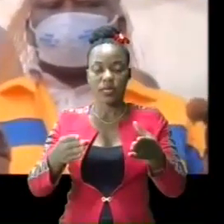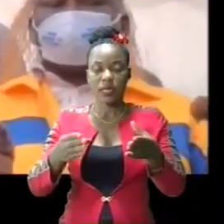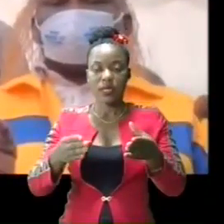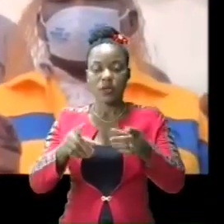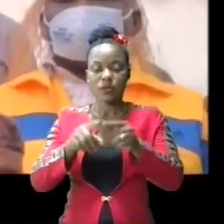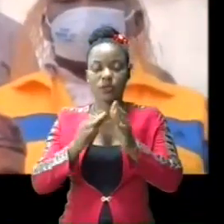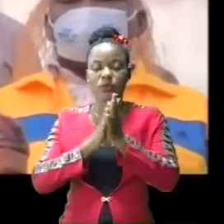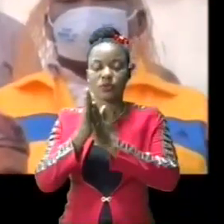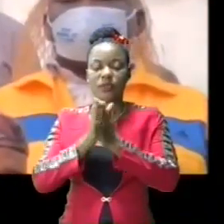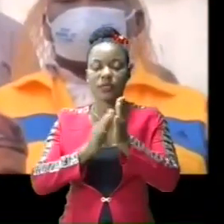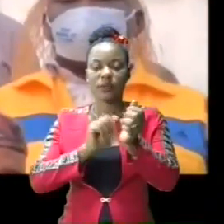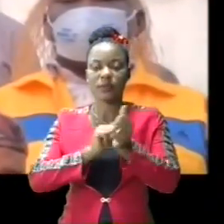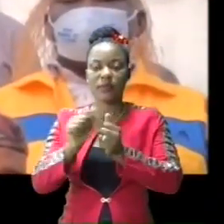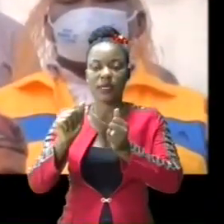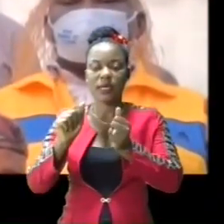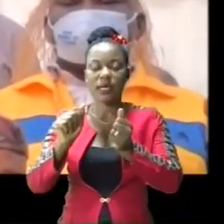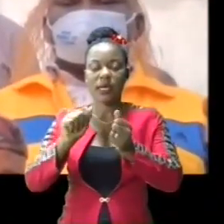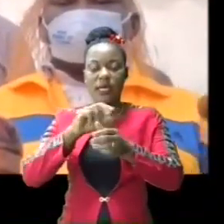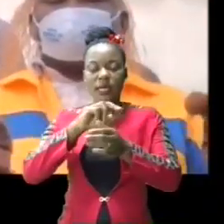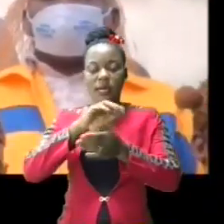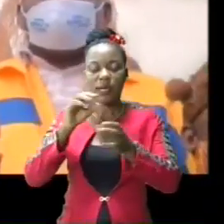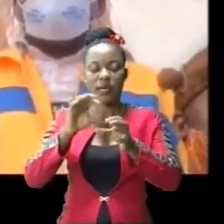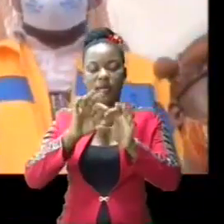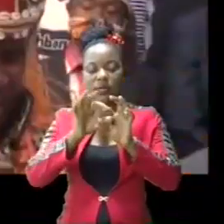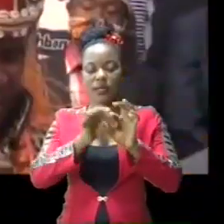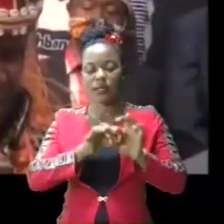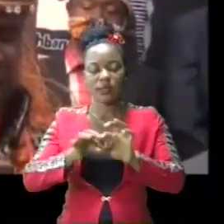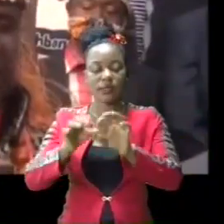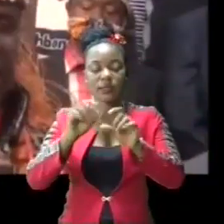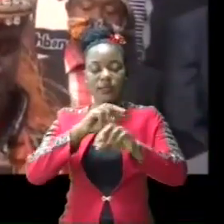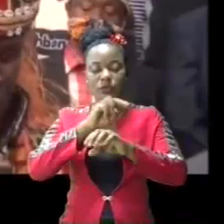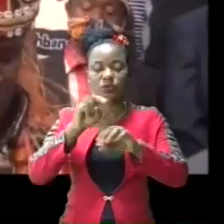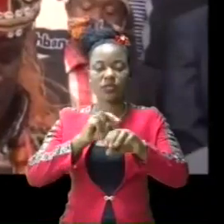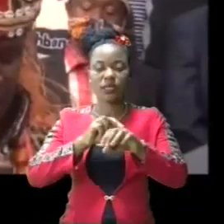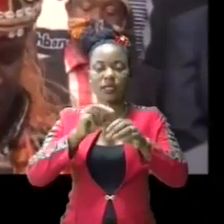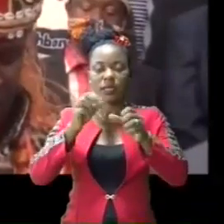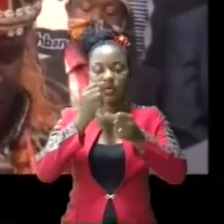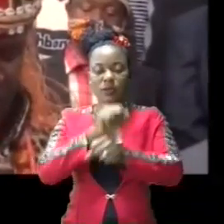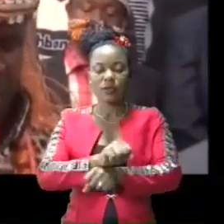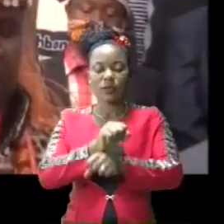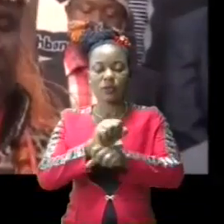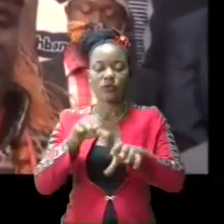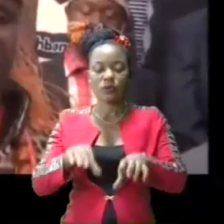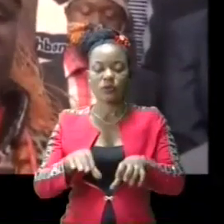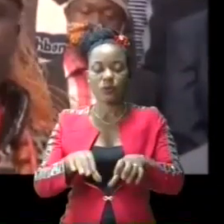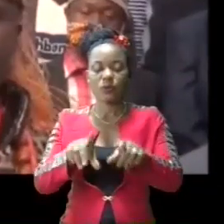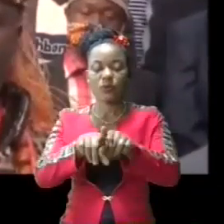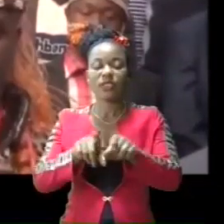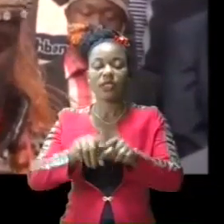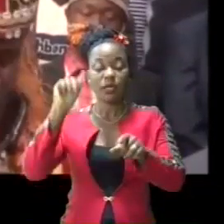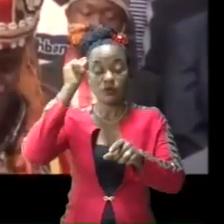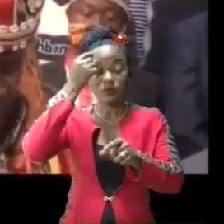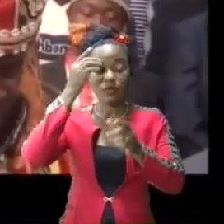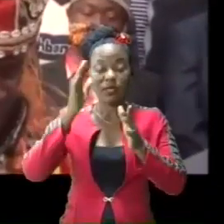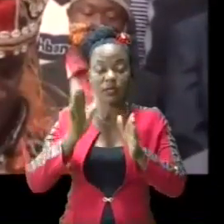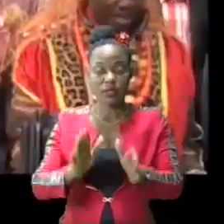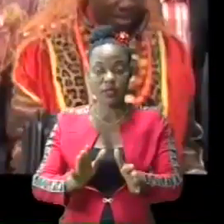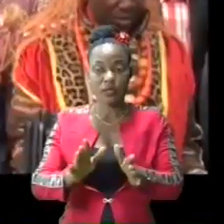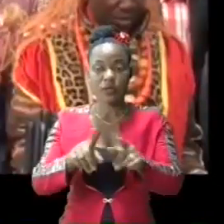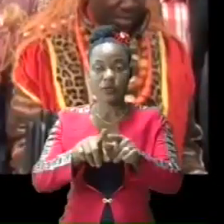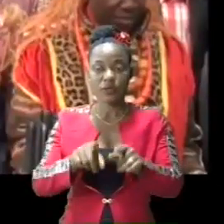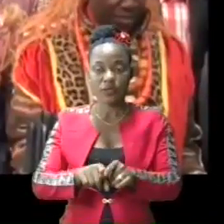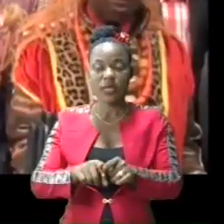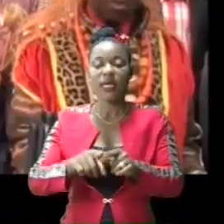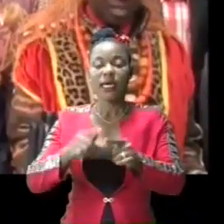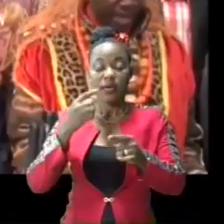que souhaitées par l'Alliance nationale des autorités coutumières du Congo constitue aujourd'hui une impérieuse nécessité. Le gouverneur Atuma Tubwana caresse le